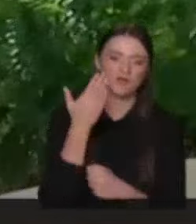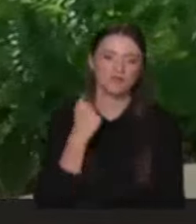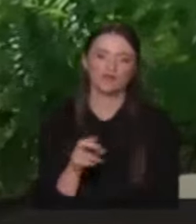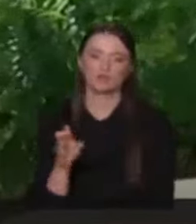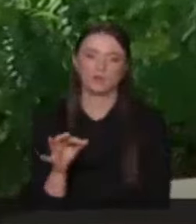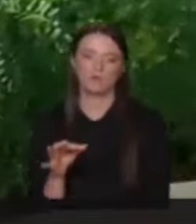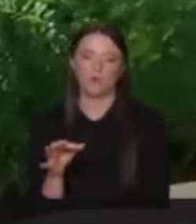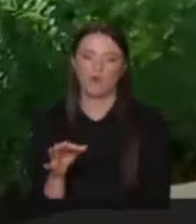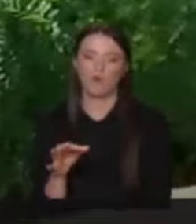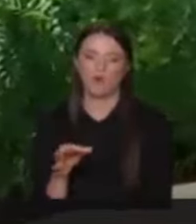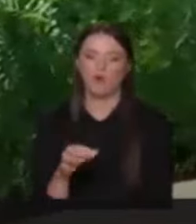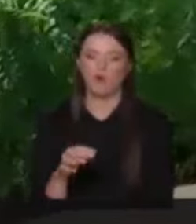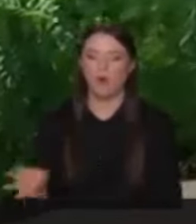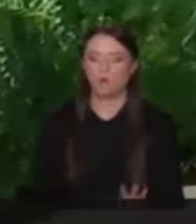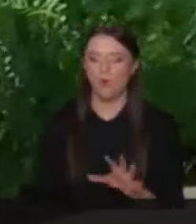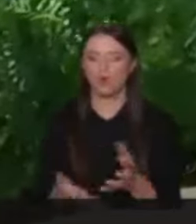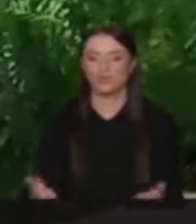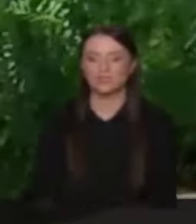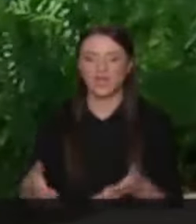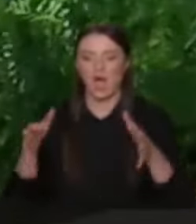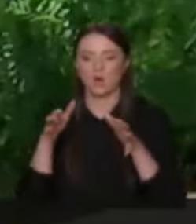по цаку треба велику ручку мати.